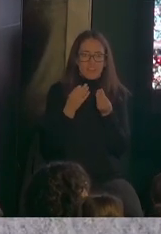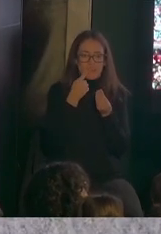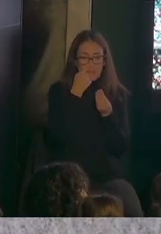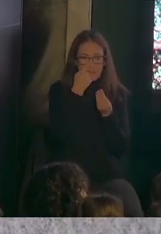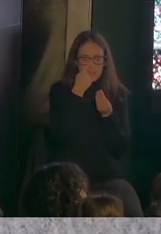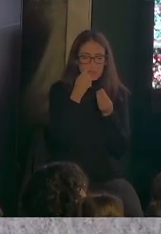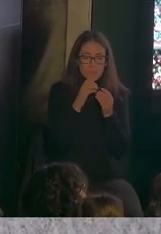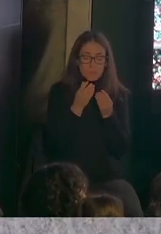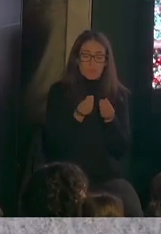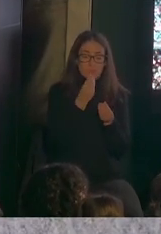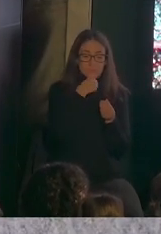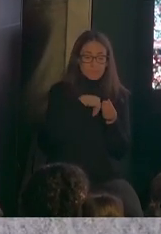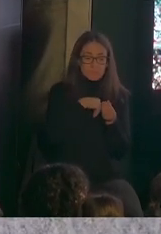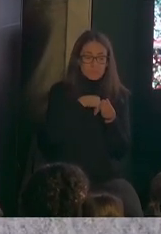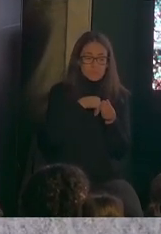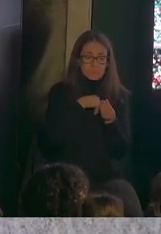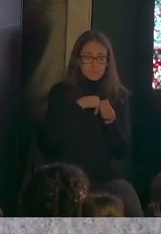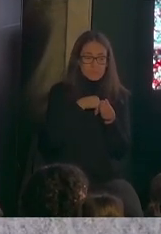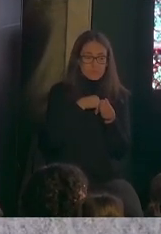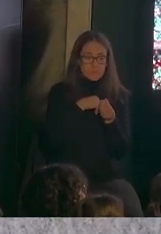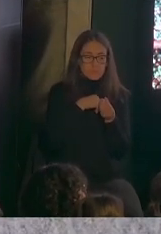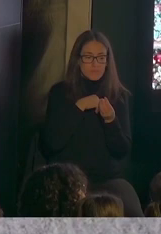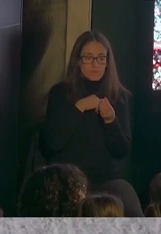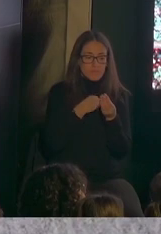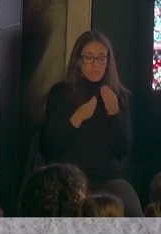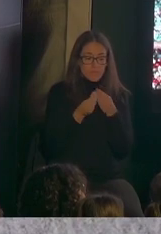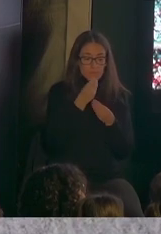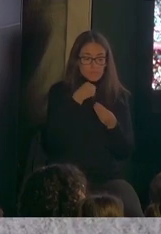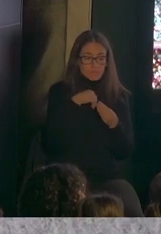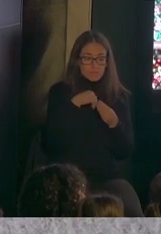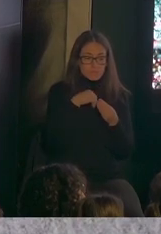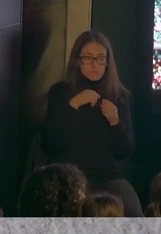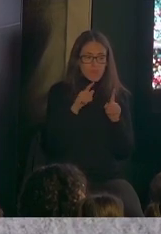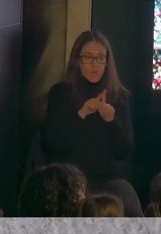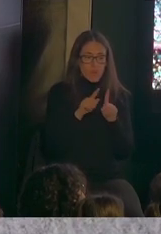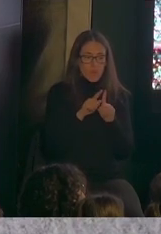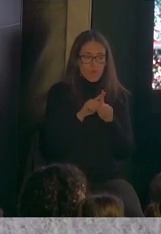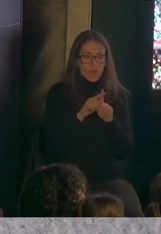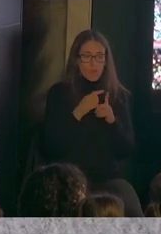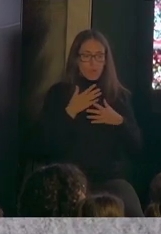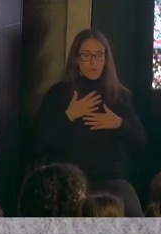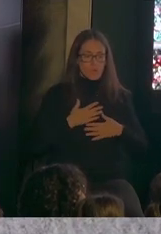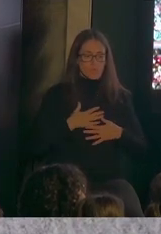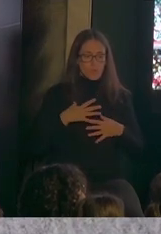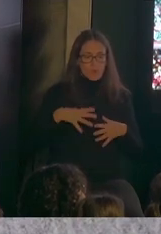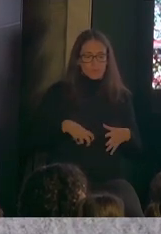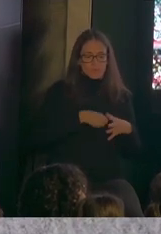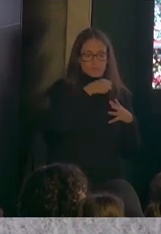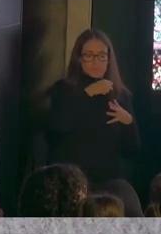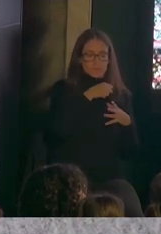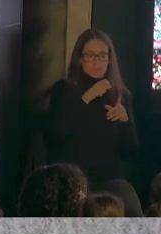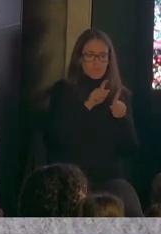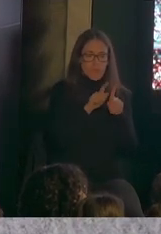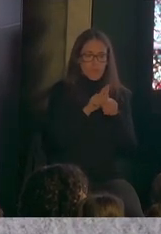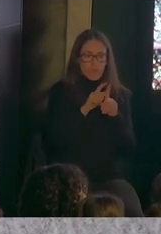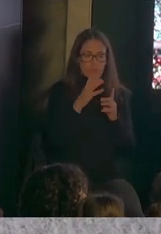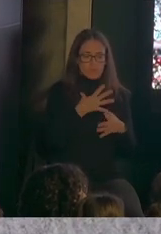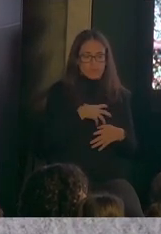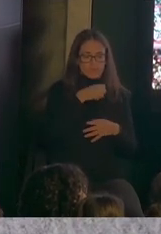quan tu ho ingereixes, el que et fa és, diguéssim, et segresten els nutrients que tens al cos i se'ls enduen. Vale? Per